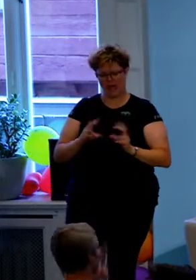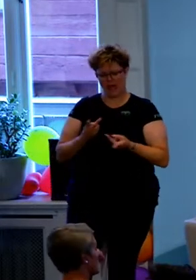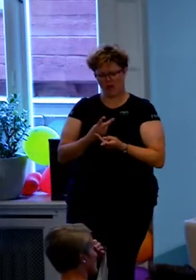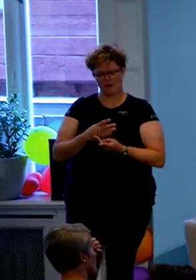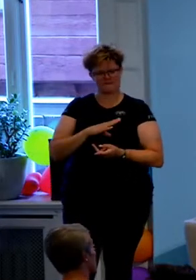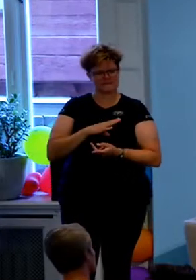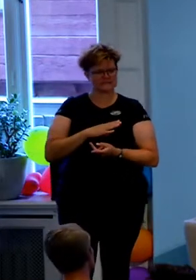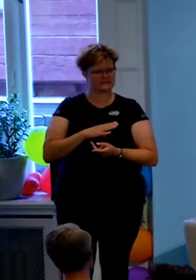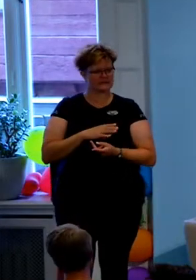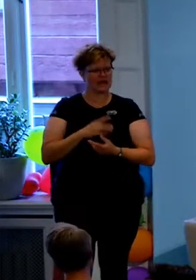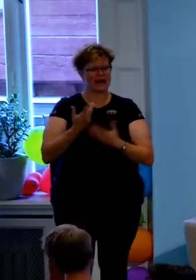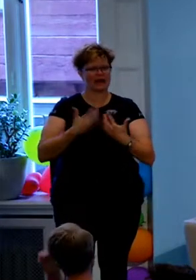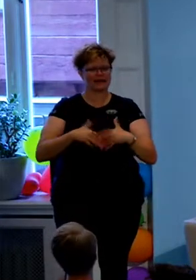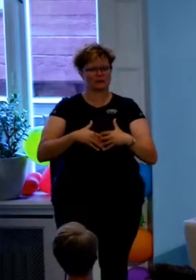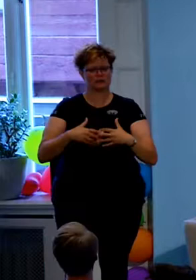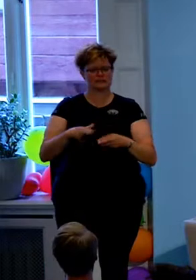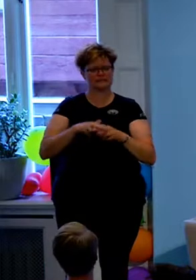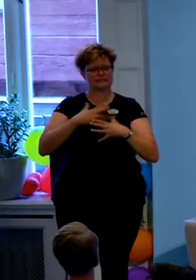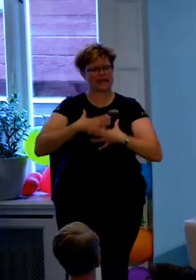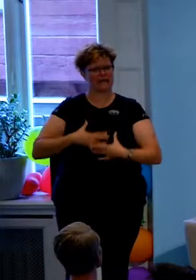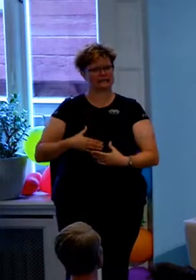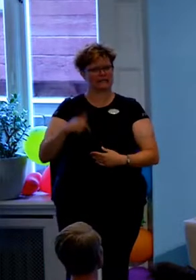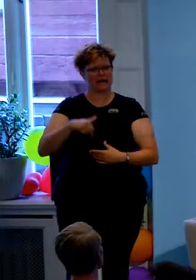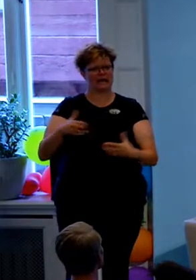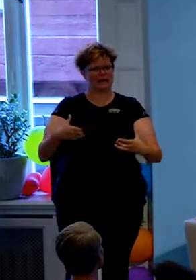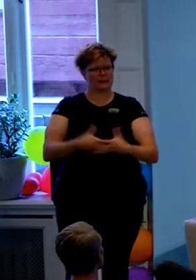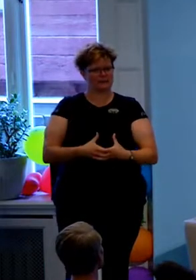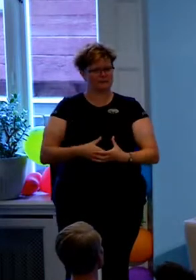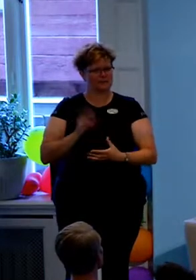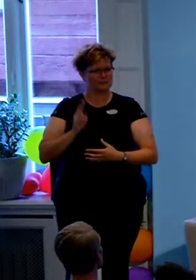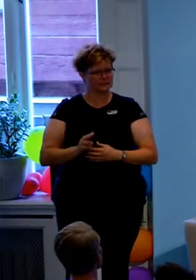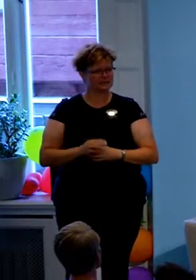Här finns ju en industrikänsla någonstans i hela gänget.